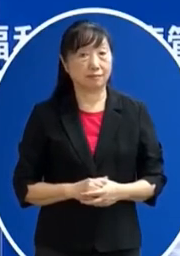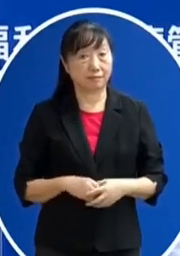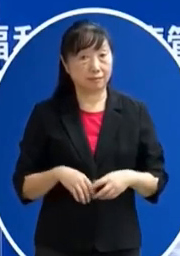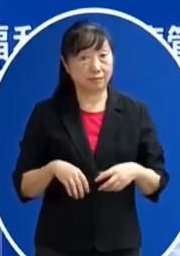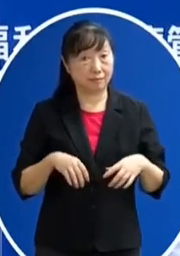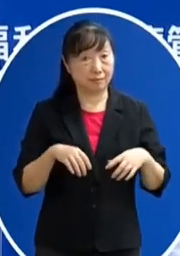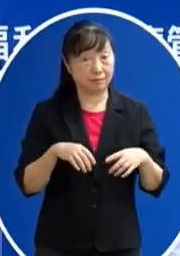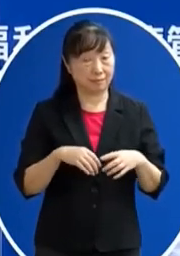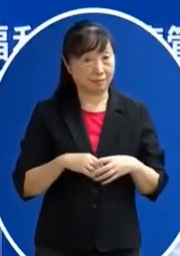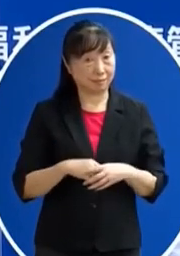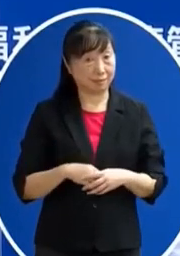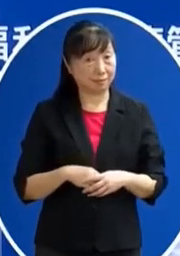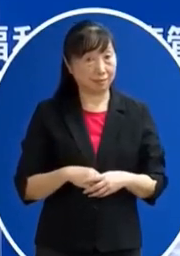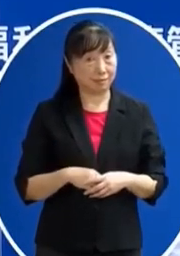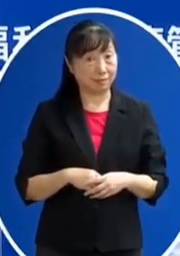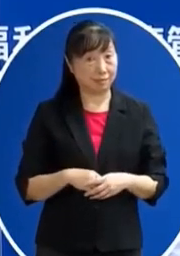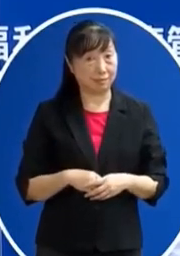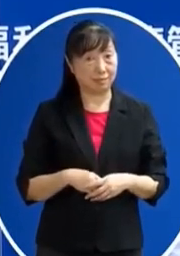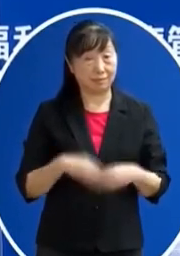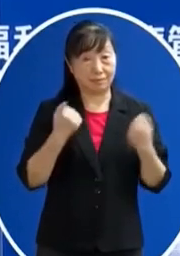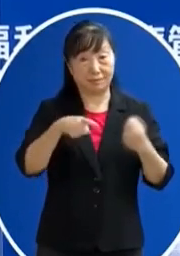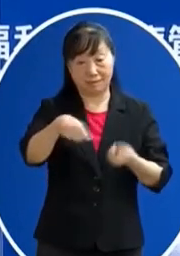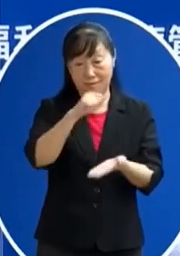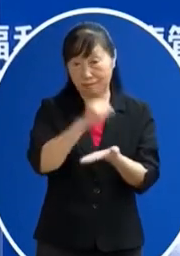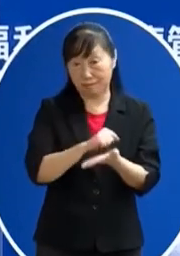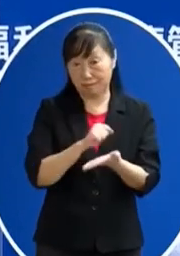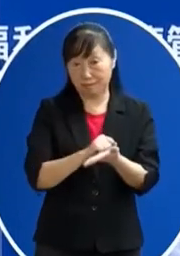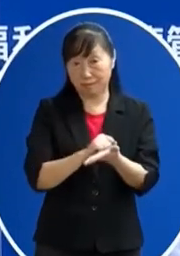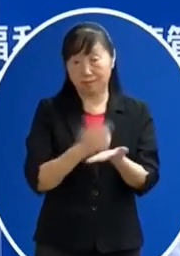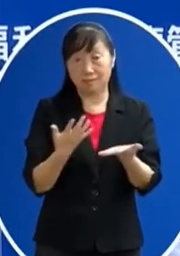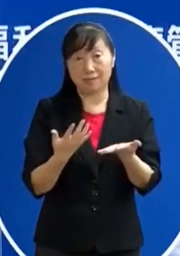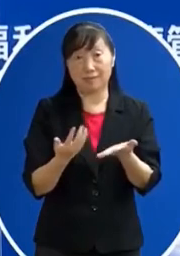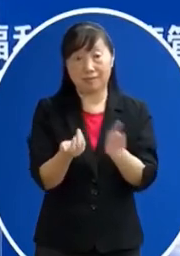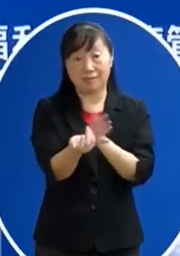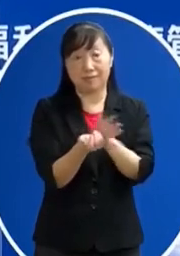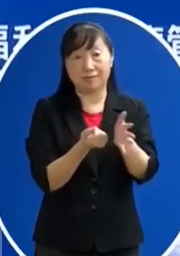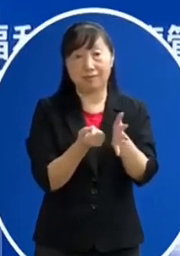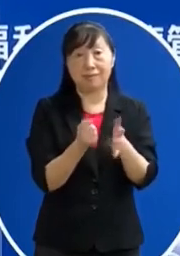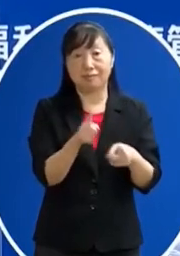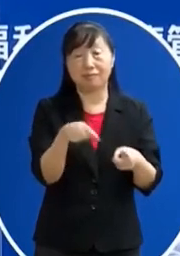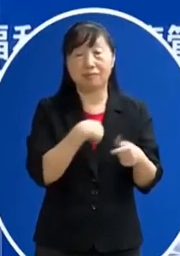好，因为哈，在我们这个登记哈，